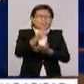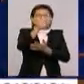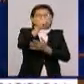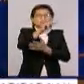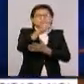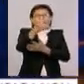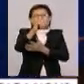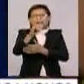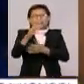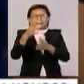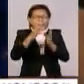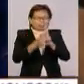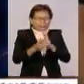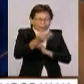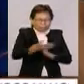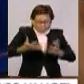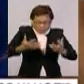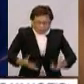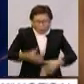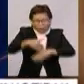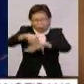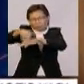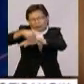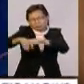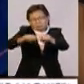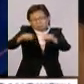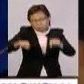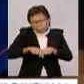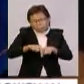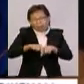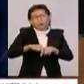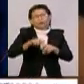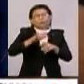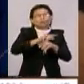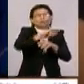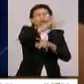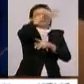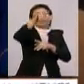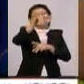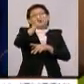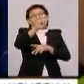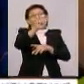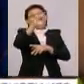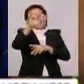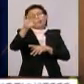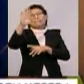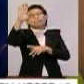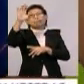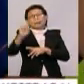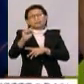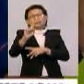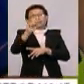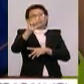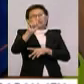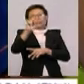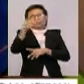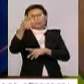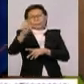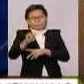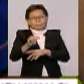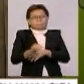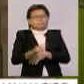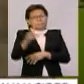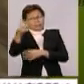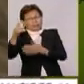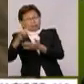dan bahan muatan berat telah dihantar ke kawasan bencana menggunakan pesawat Airbus jenis A400M Tentera Udara Diraja Malaysia.